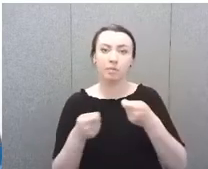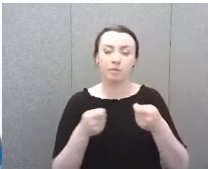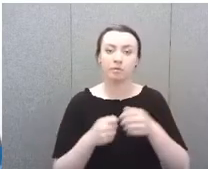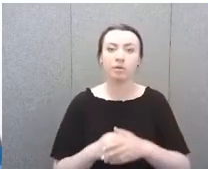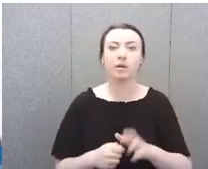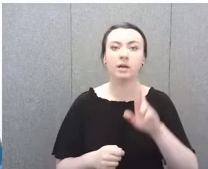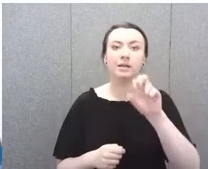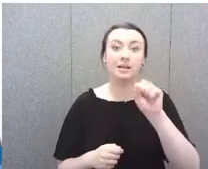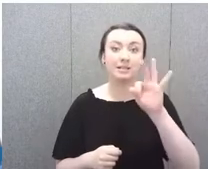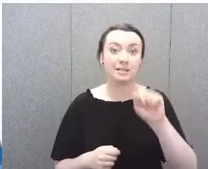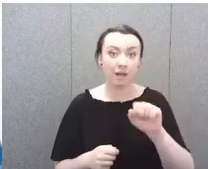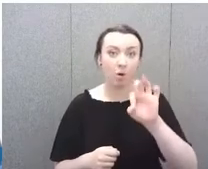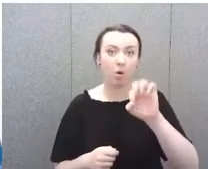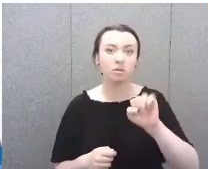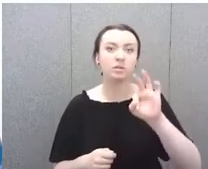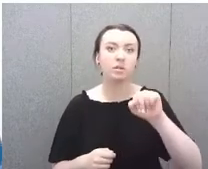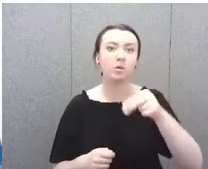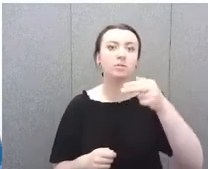она